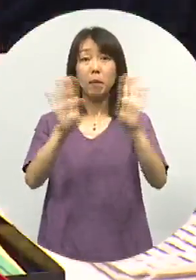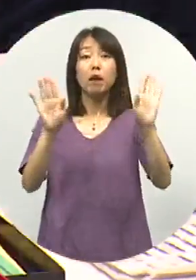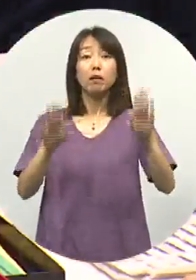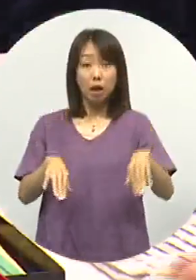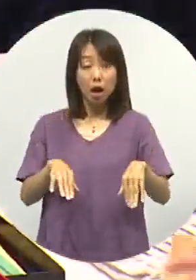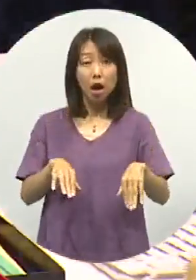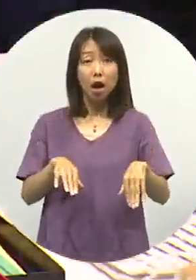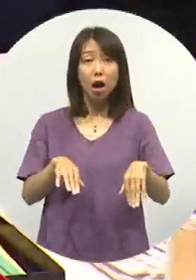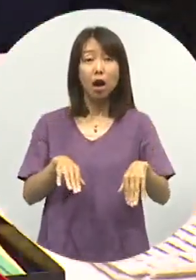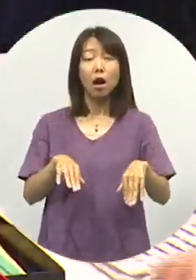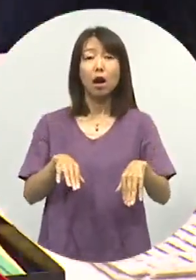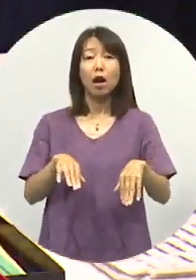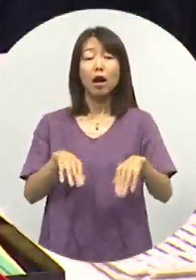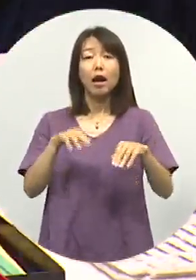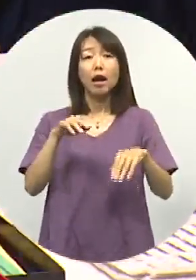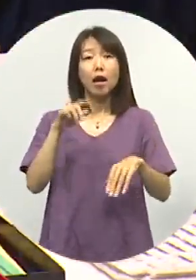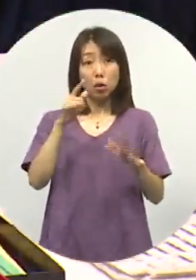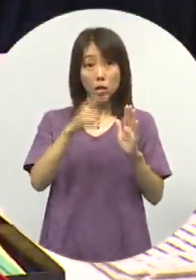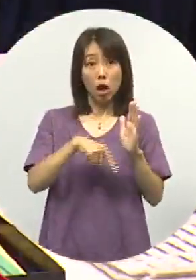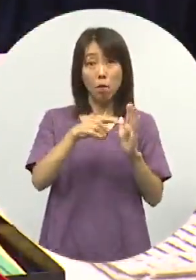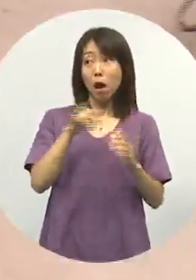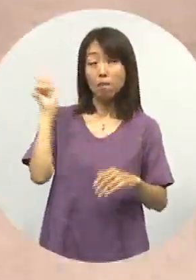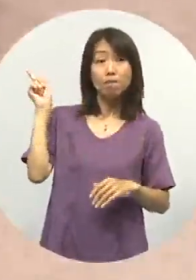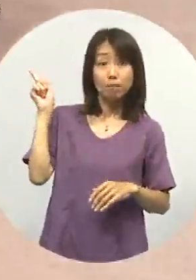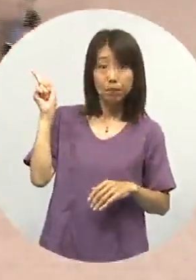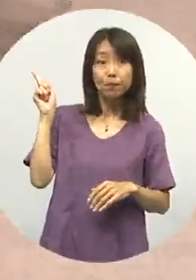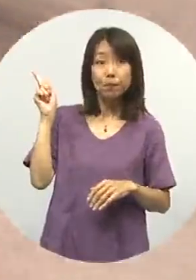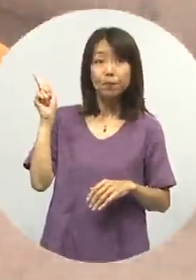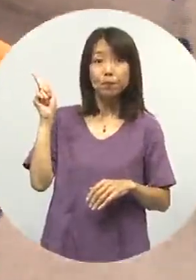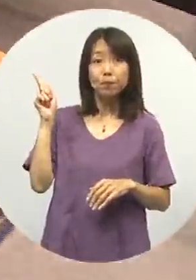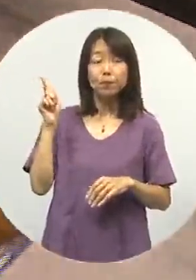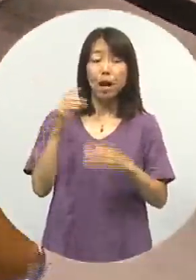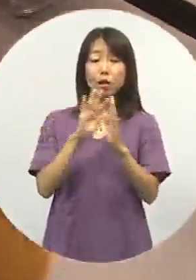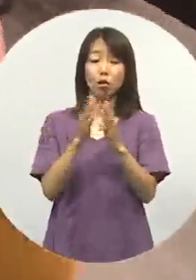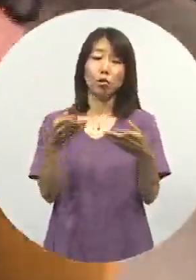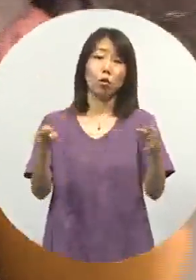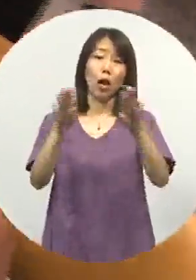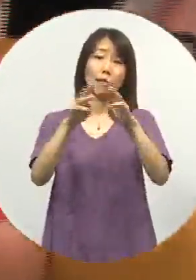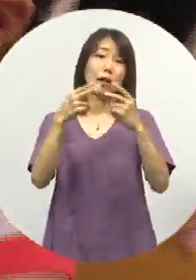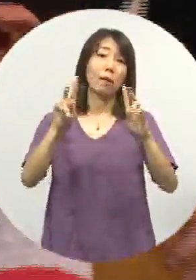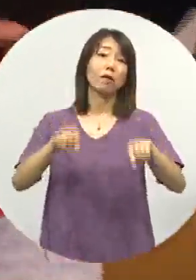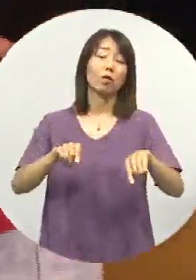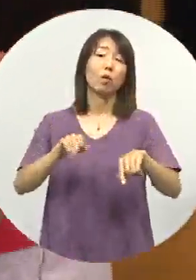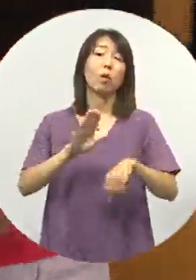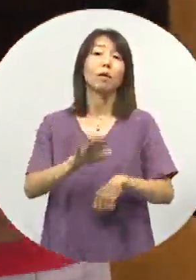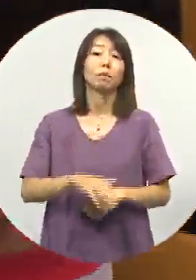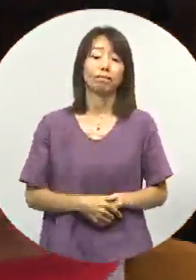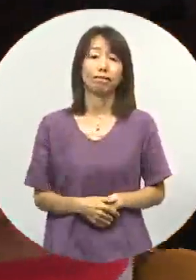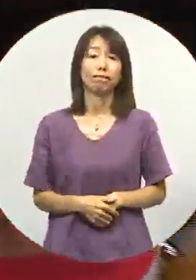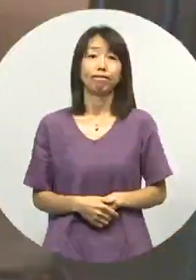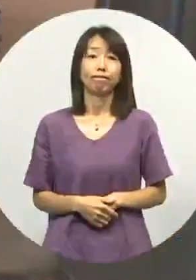、見て聞いて触っていろんな本を楽しもうです。